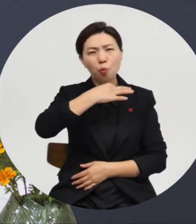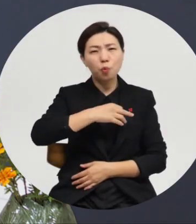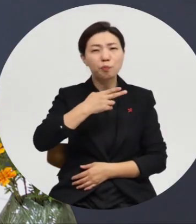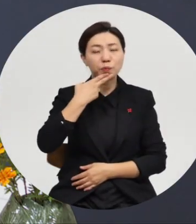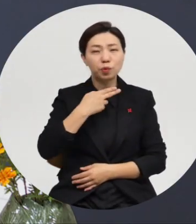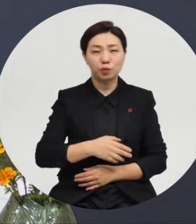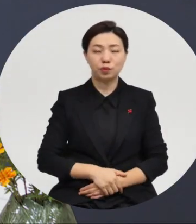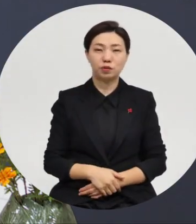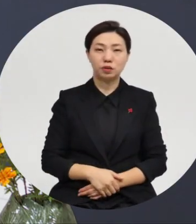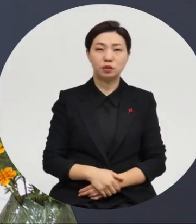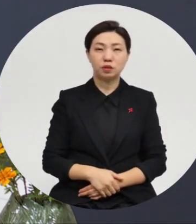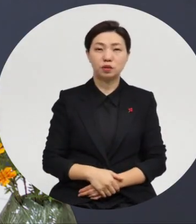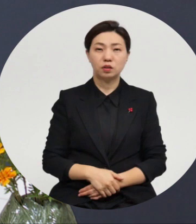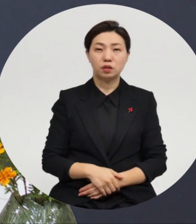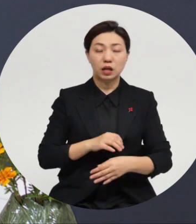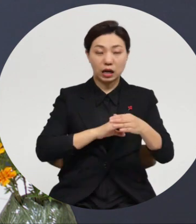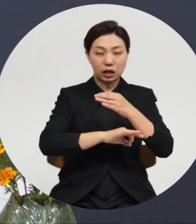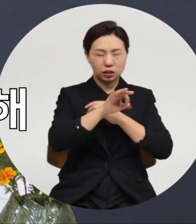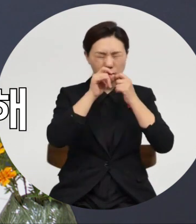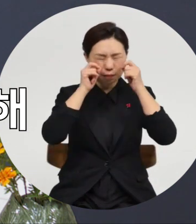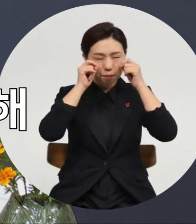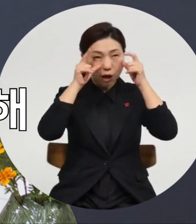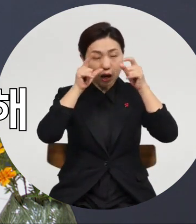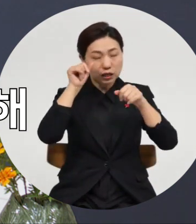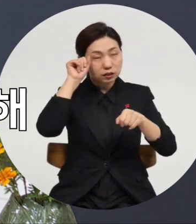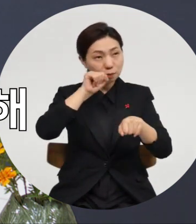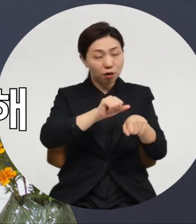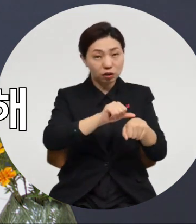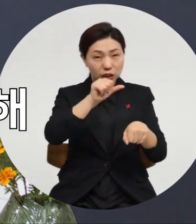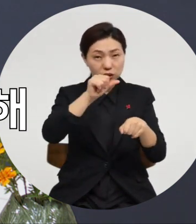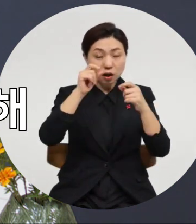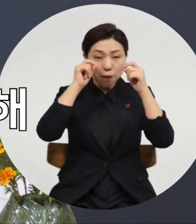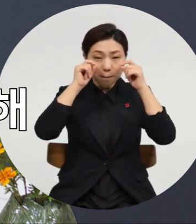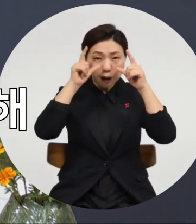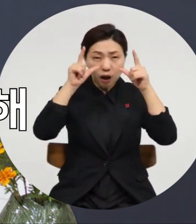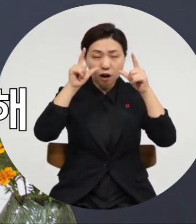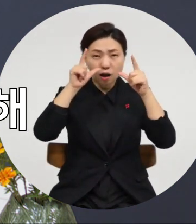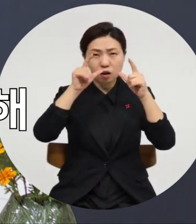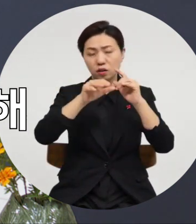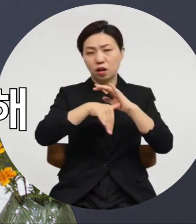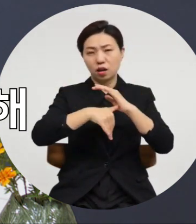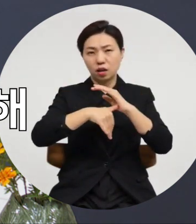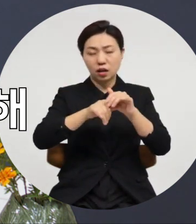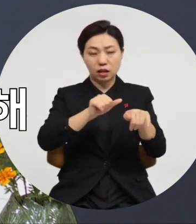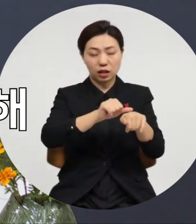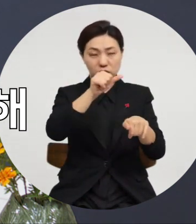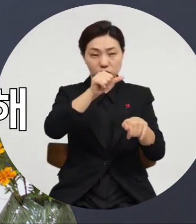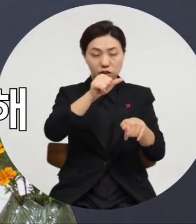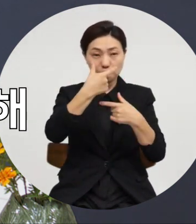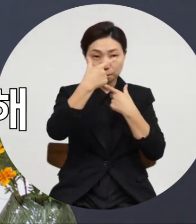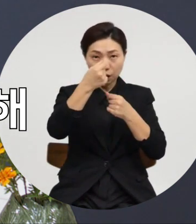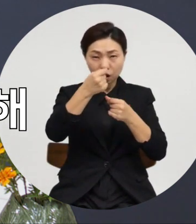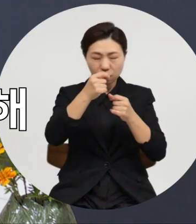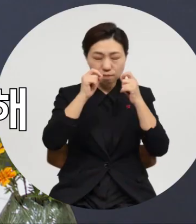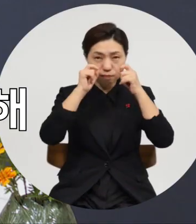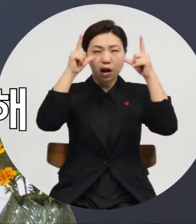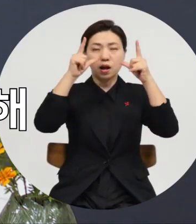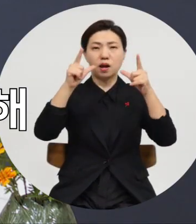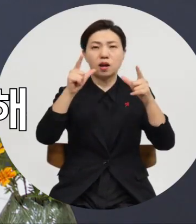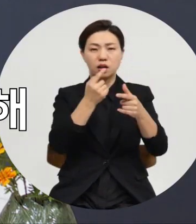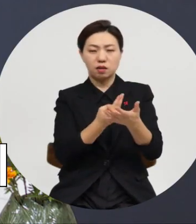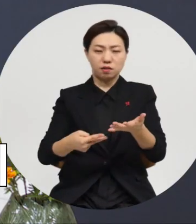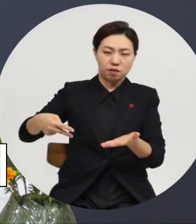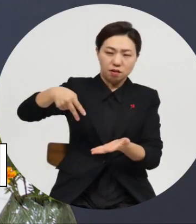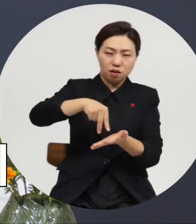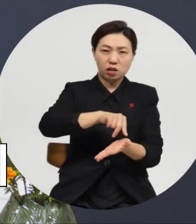각오와 결심은 아무 도움이 안 된다. 즉, 아침에 5시에 일어나가 기도를 하기 위해서 일어나면 5시가